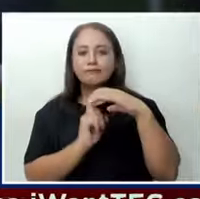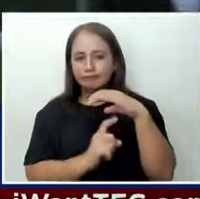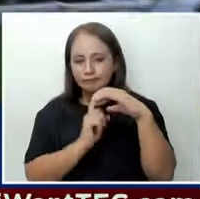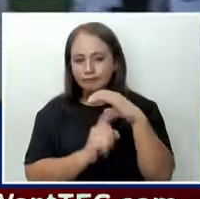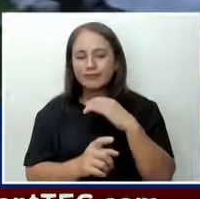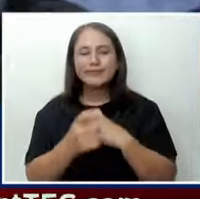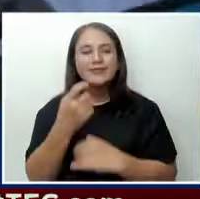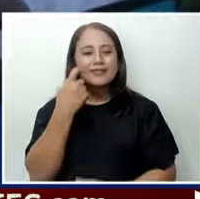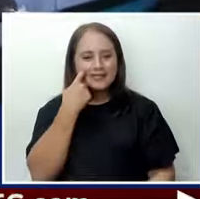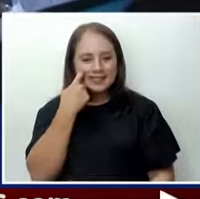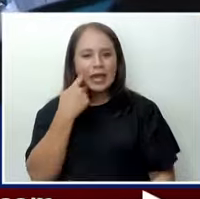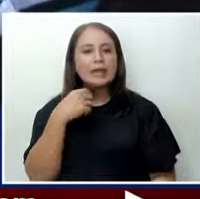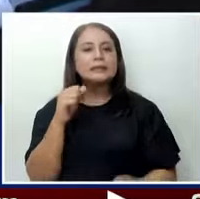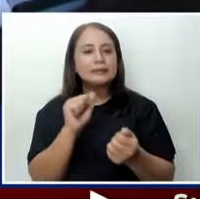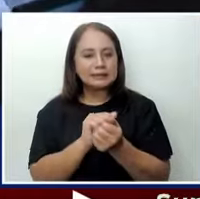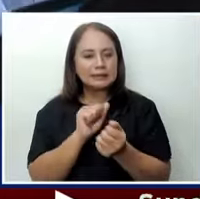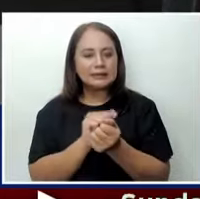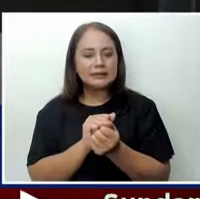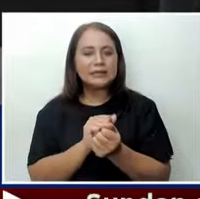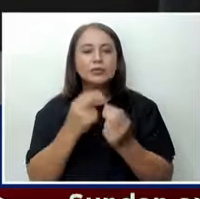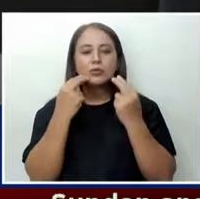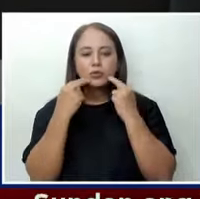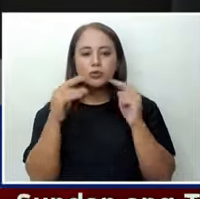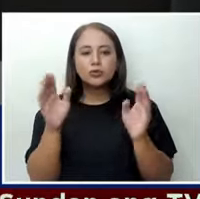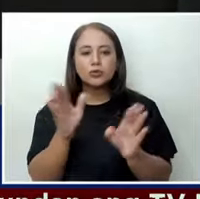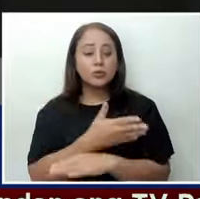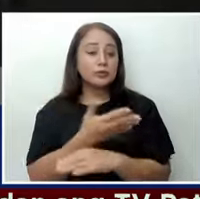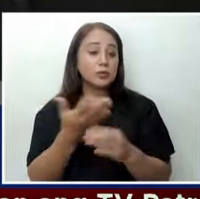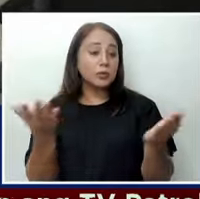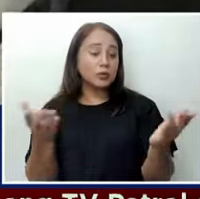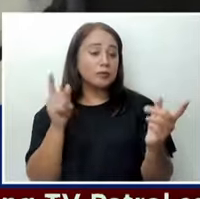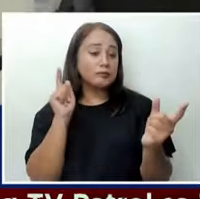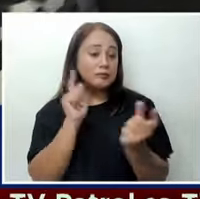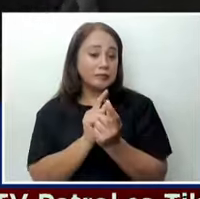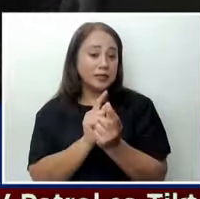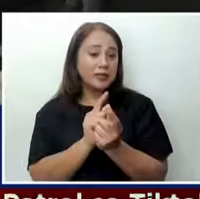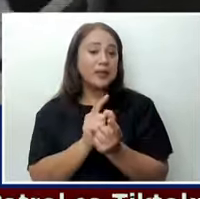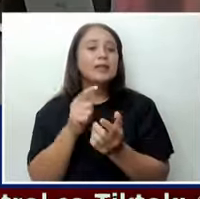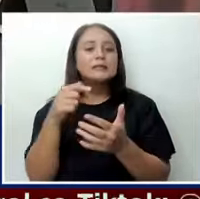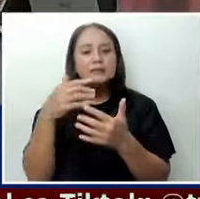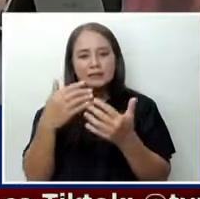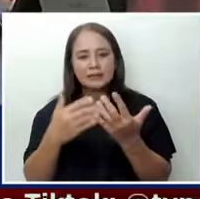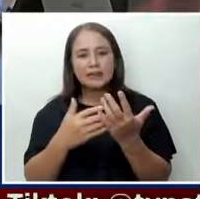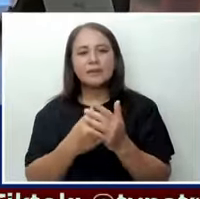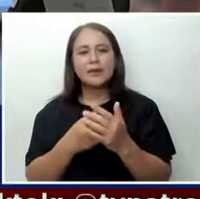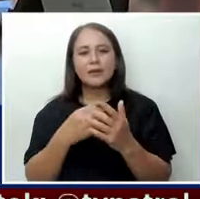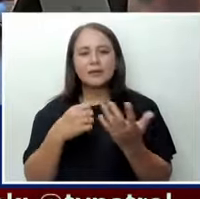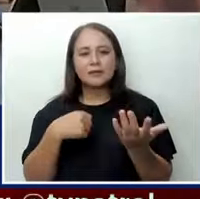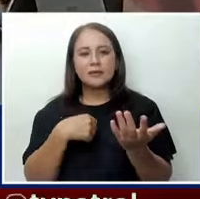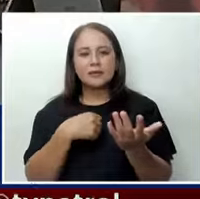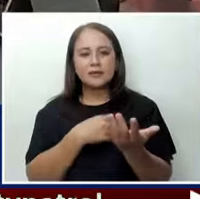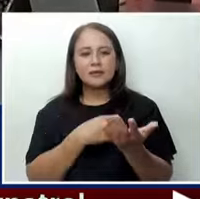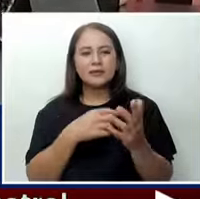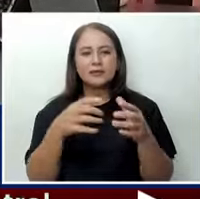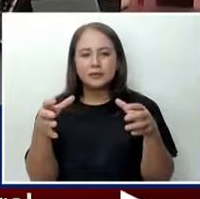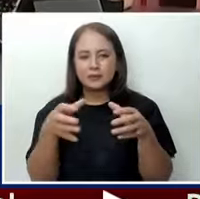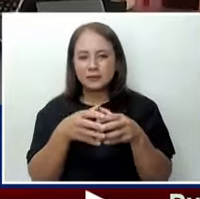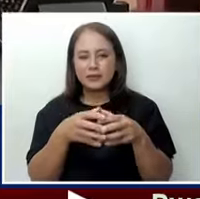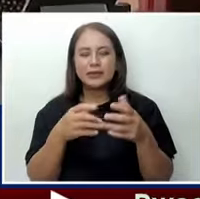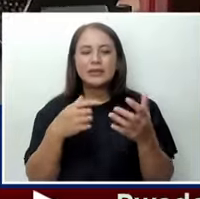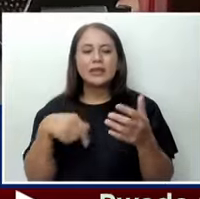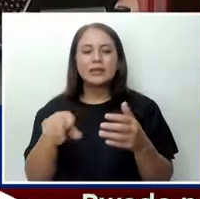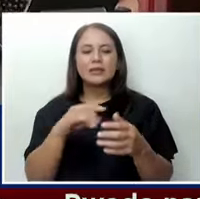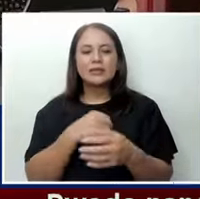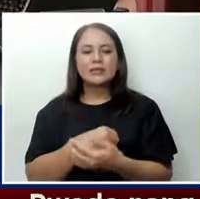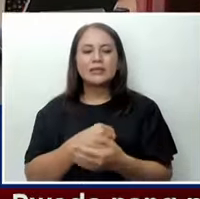kanina, kabilang ang newsroom kung saan nakilala niya ang ilan sa mga kawani na bumubuo ng